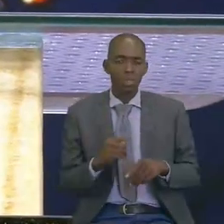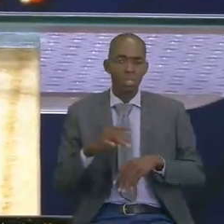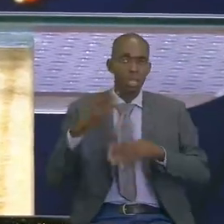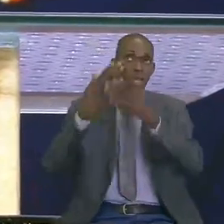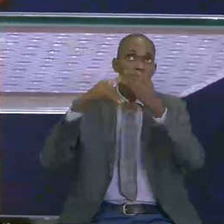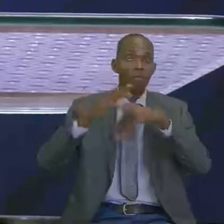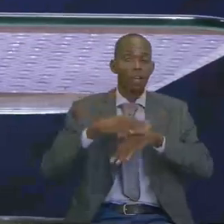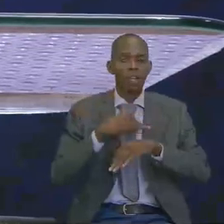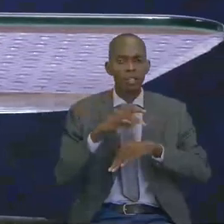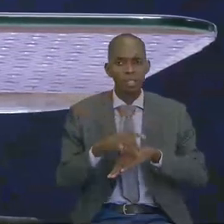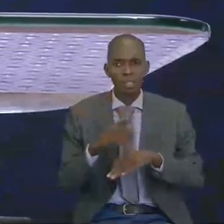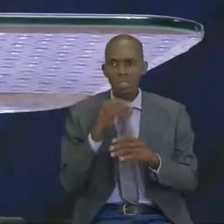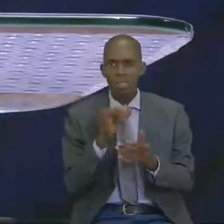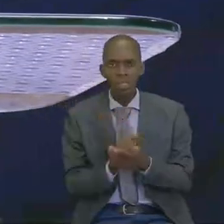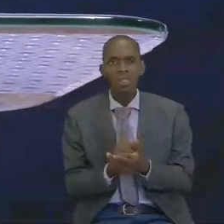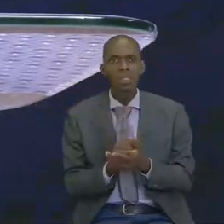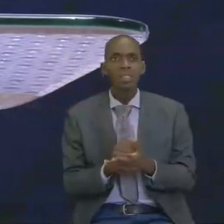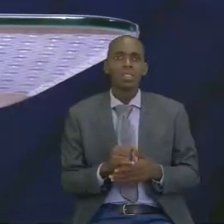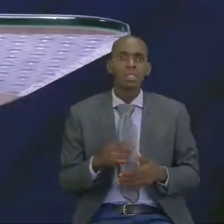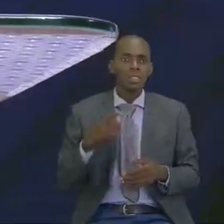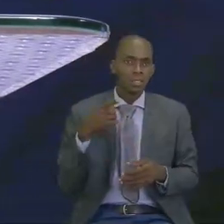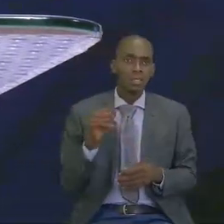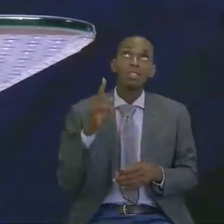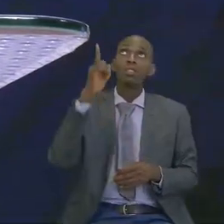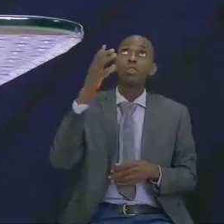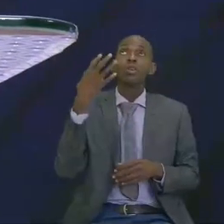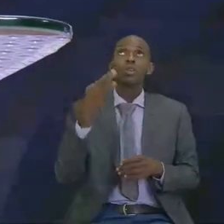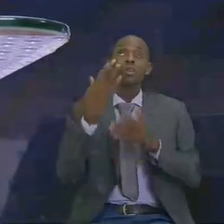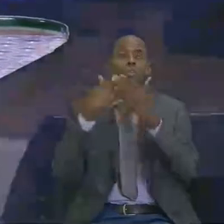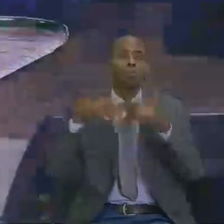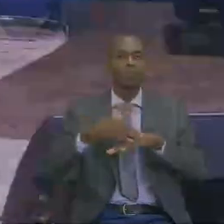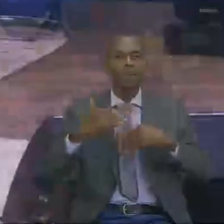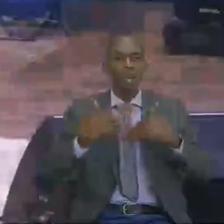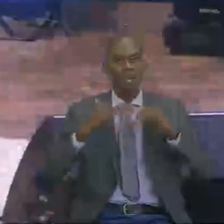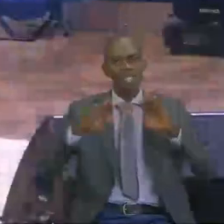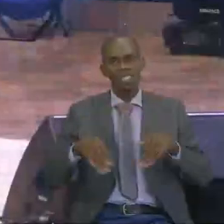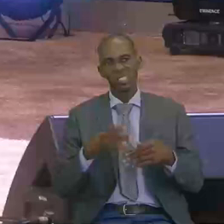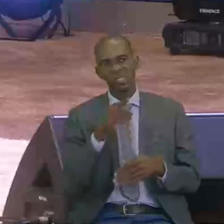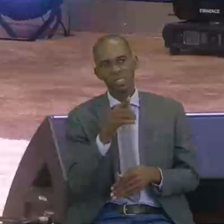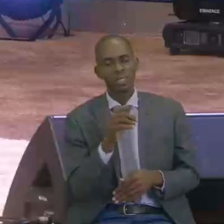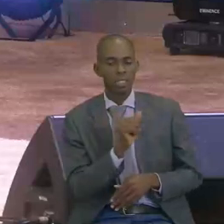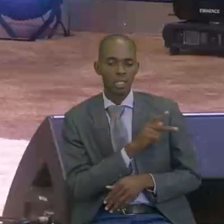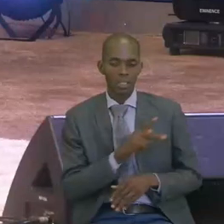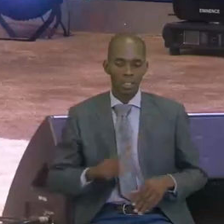terre, Daniel a dit que le Dieu des cieux t'a donné l'empire.